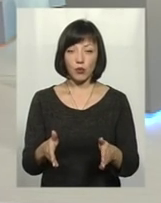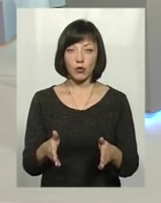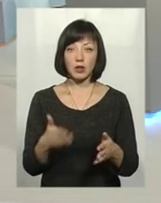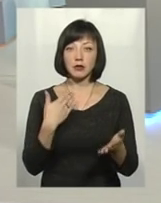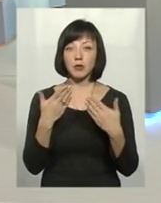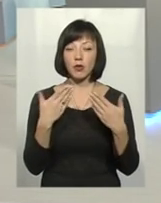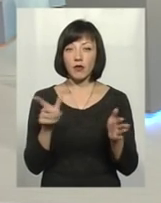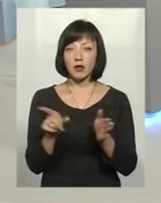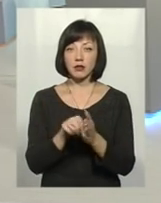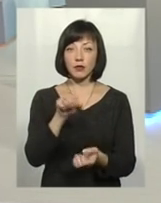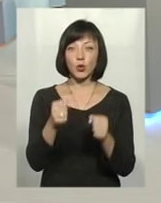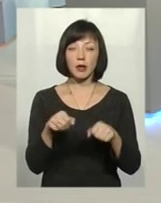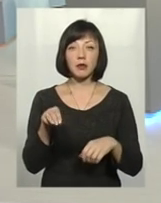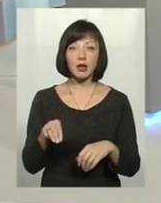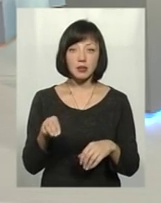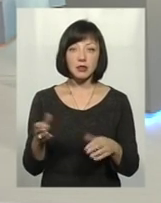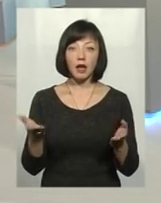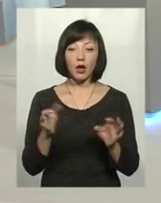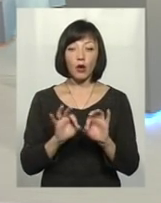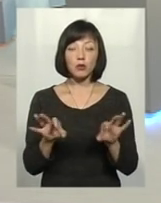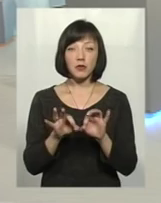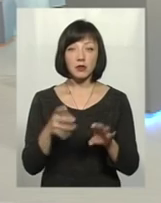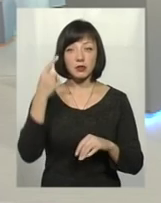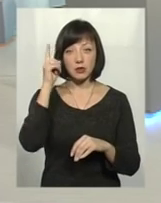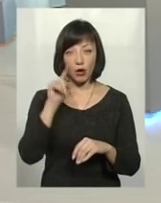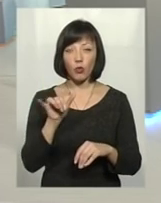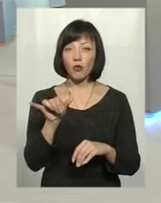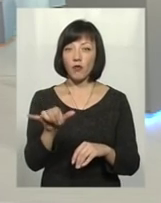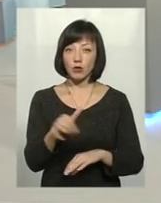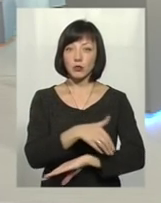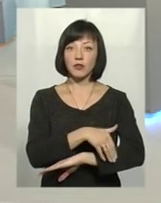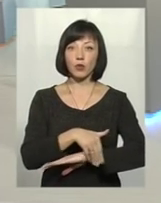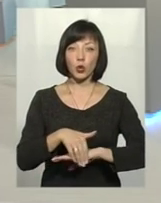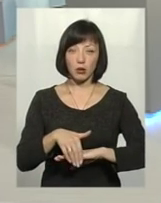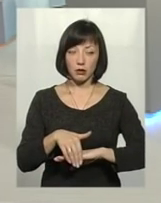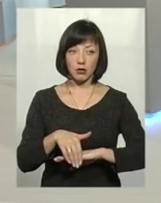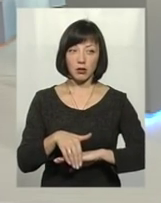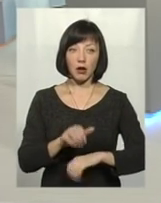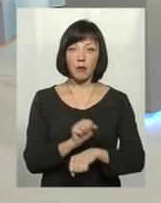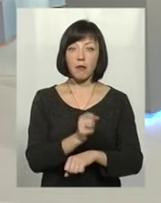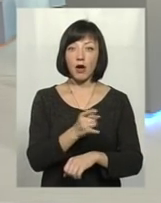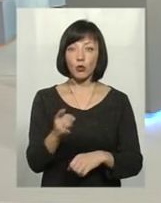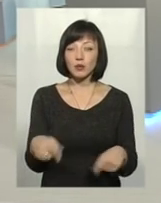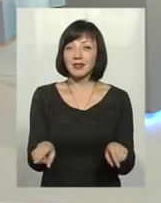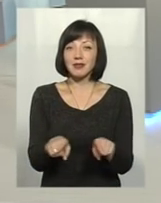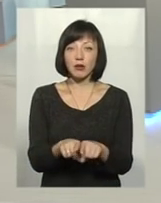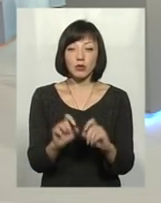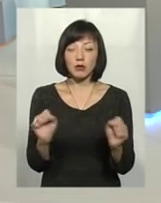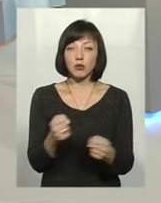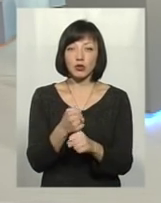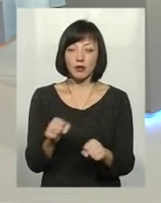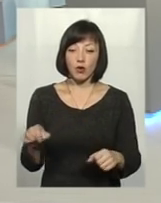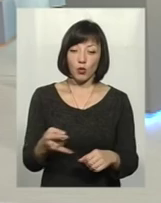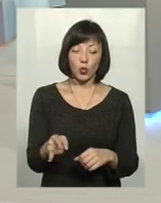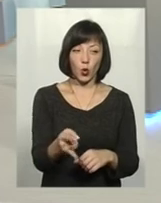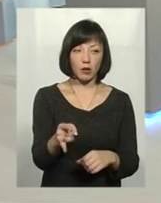спілкувалася з водієм таксі, який розповідав, каже, знаєте, в вашому дворі паркуються так, що неможливо доїхати.